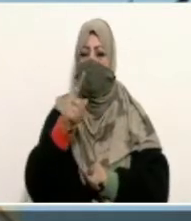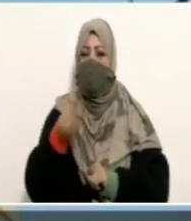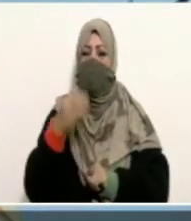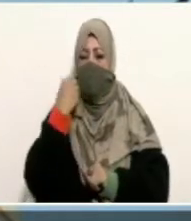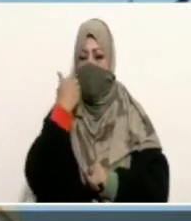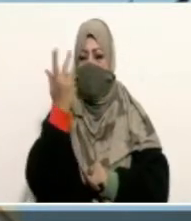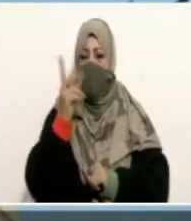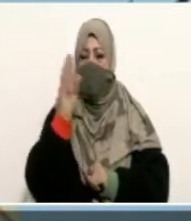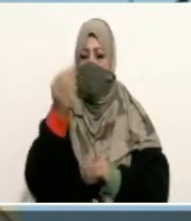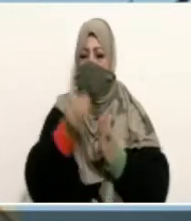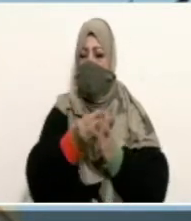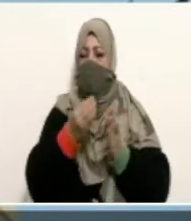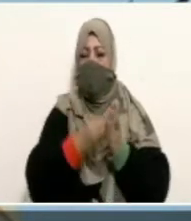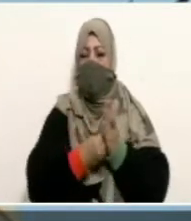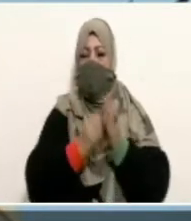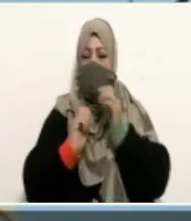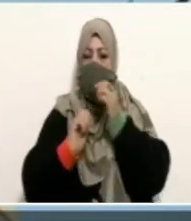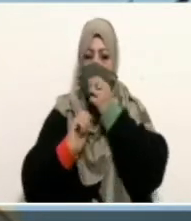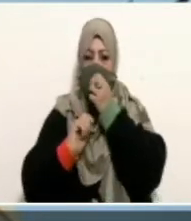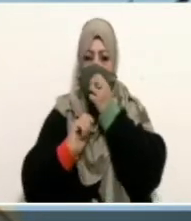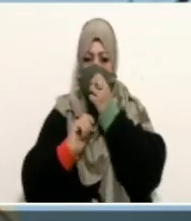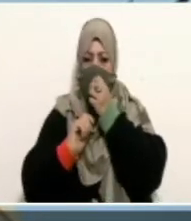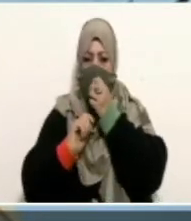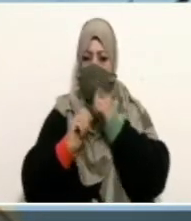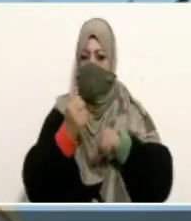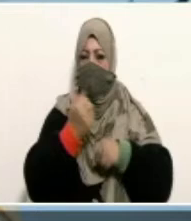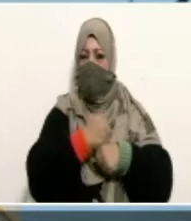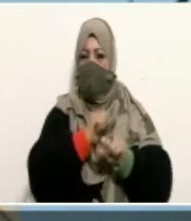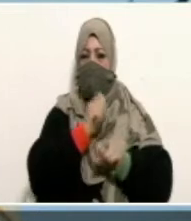وحرم الإقدام عليه كما نص عليه الشيخ خليل